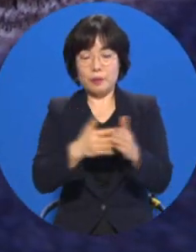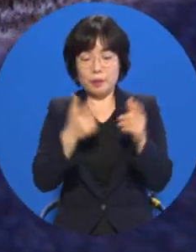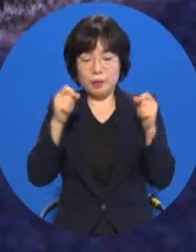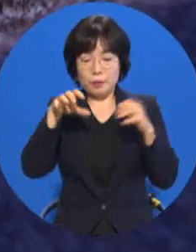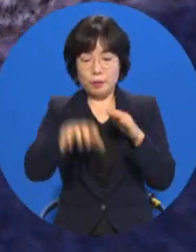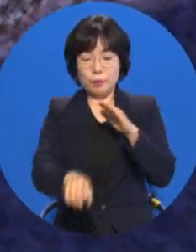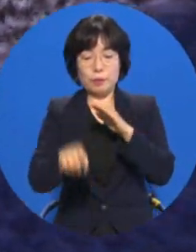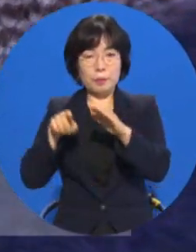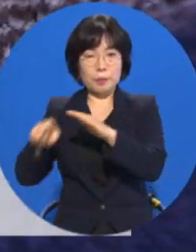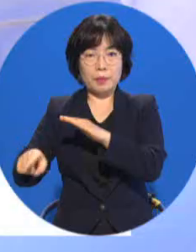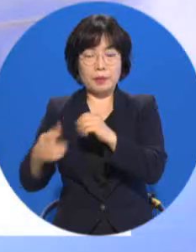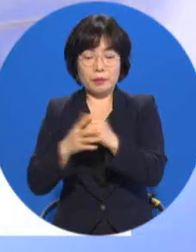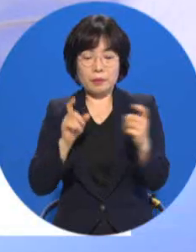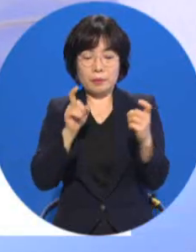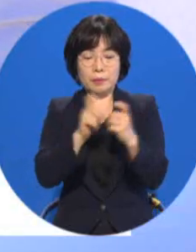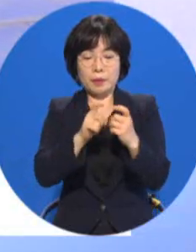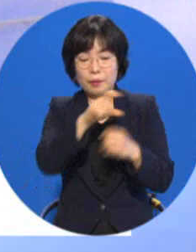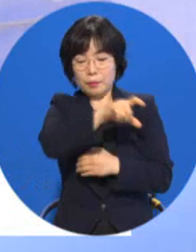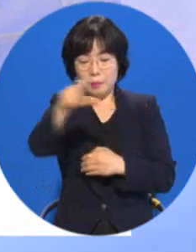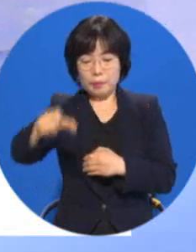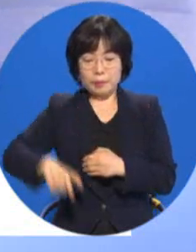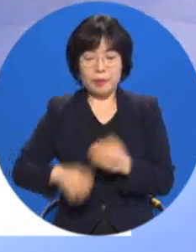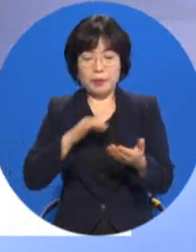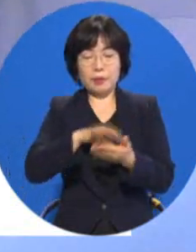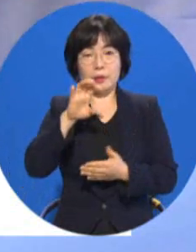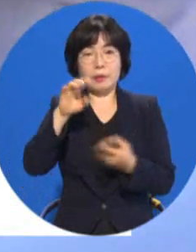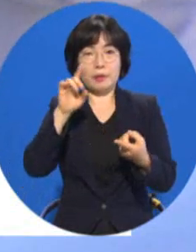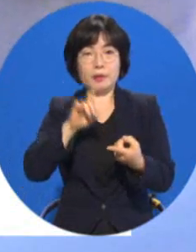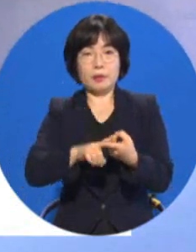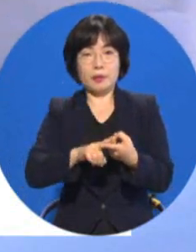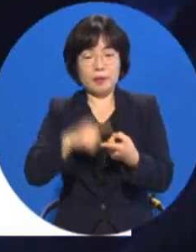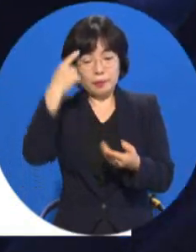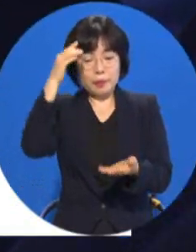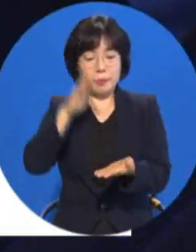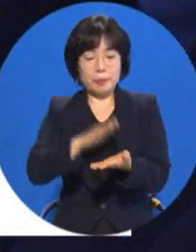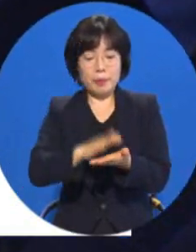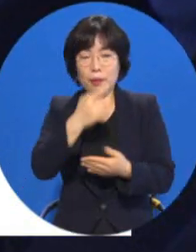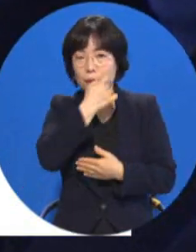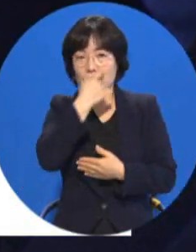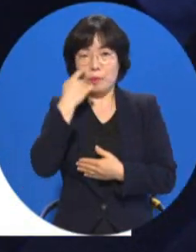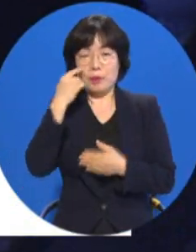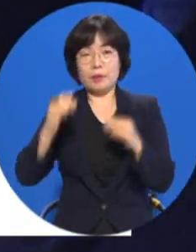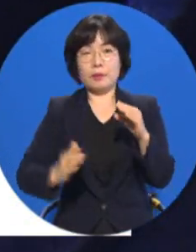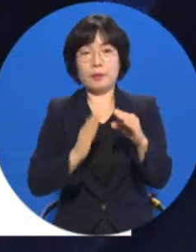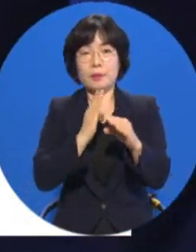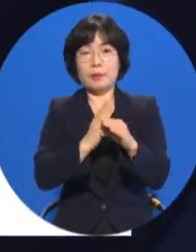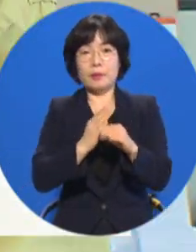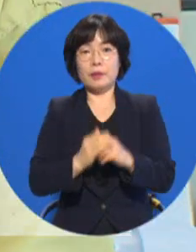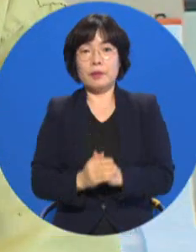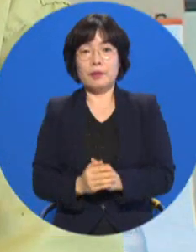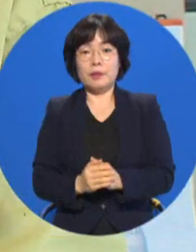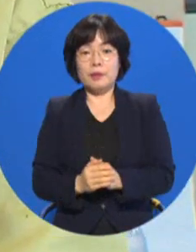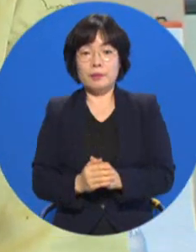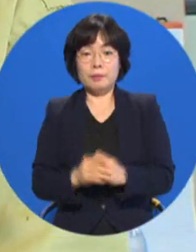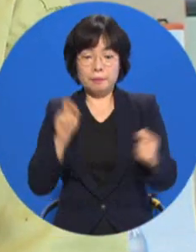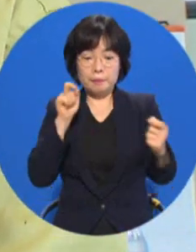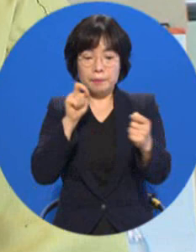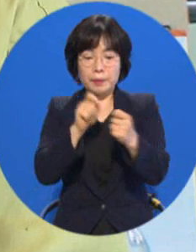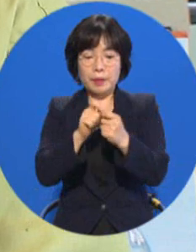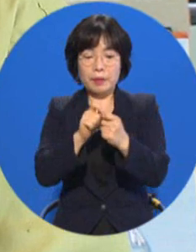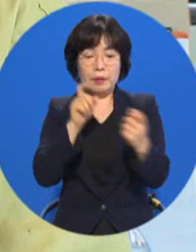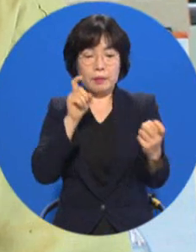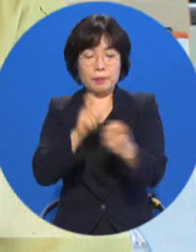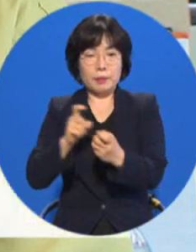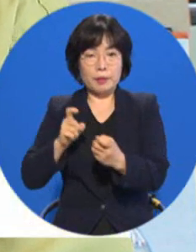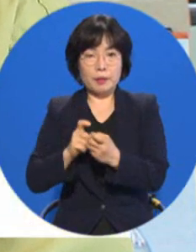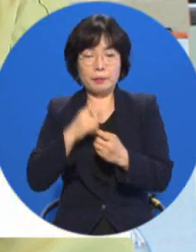장소를 방문하거나 간접 접촉한 40여 명에 대해서도 발열 증상 유무 등을 확인하고 있습니다. 밀접